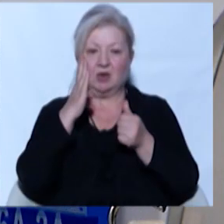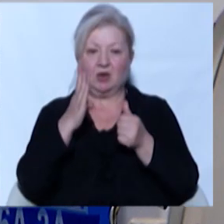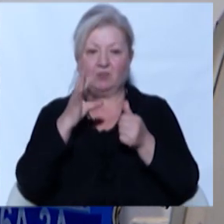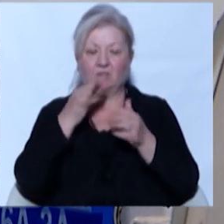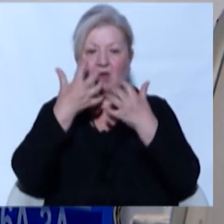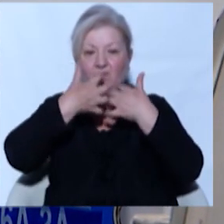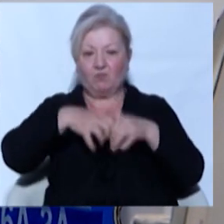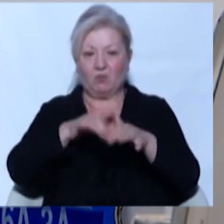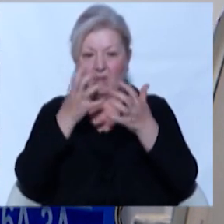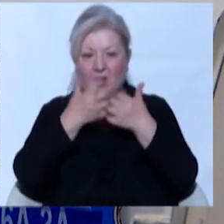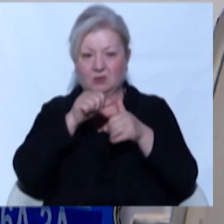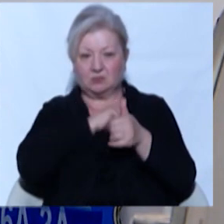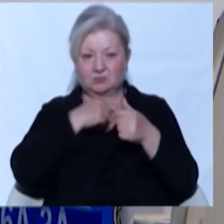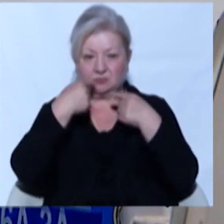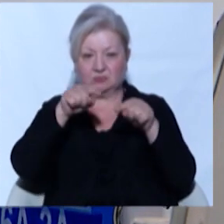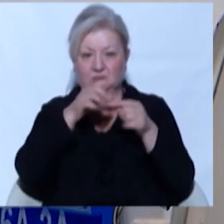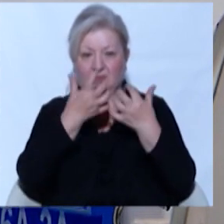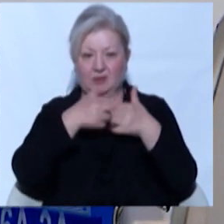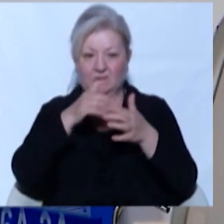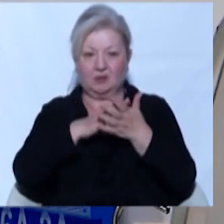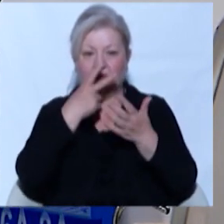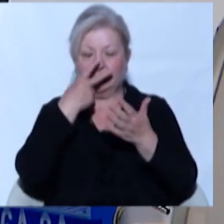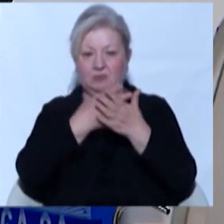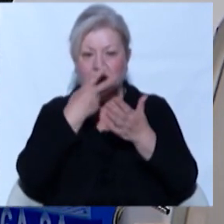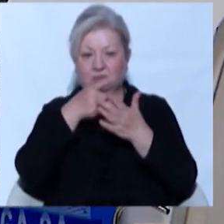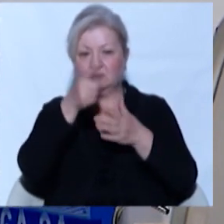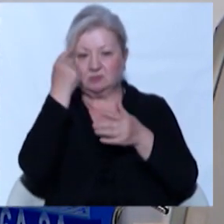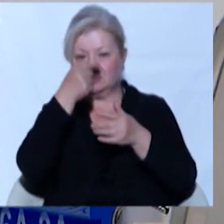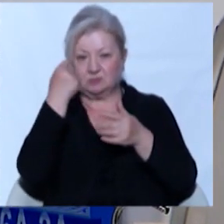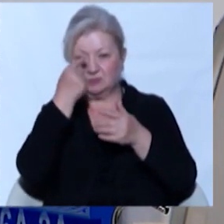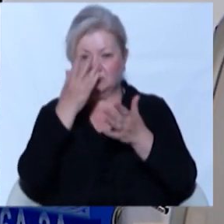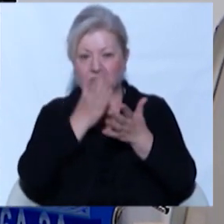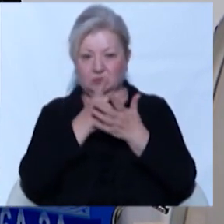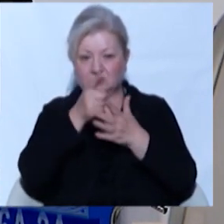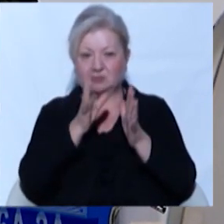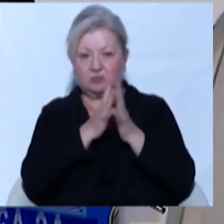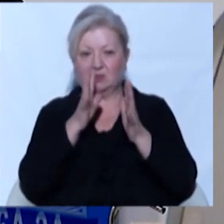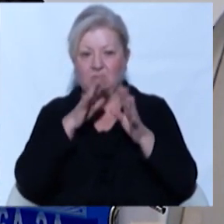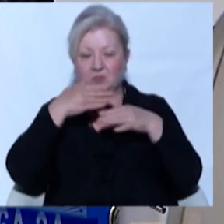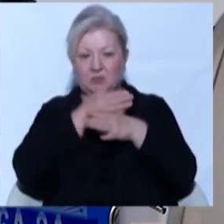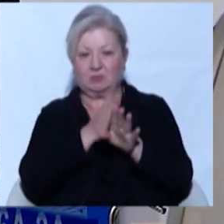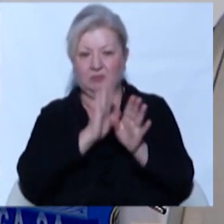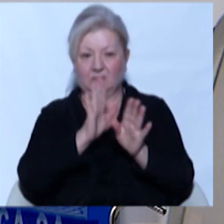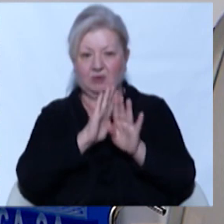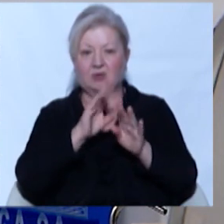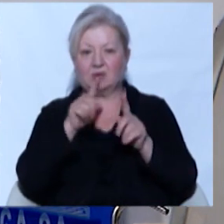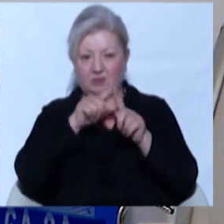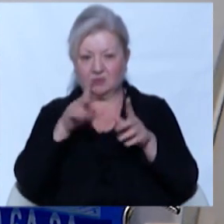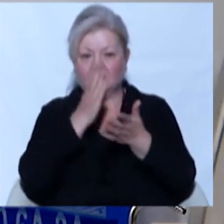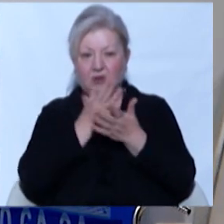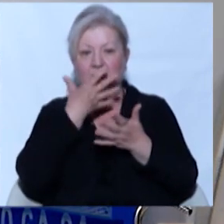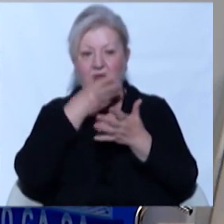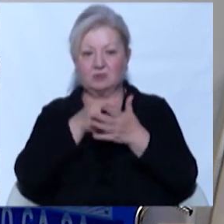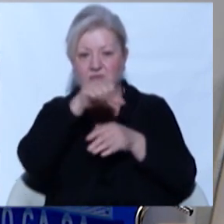მუდმივად ბადურაზე გამოსახულებას, რომ ის არ იყოს გაბლარული. რასაკვირველია, ამას თავისი ზღვარი აქვს, ძალიან